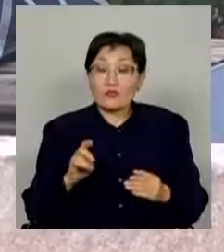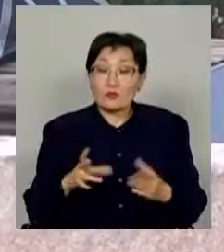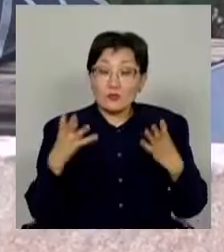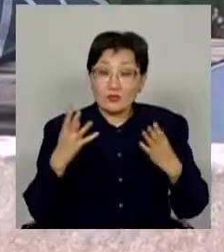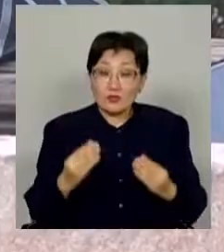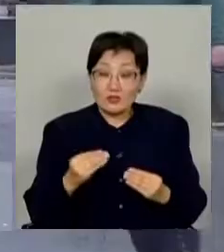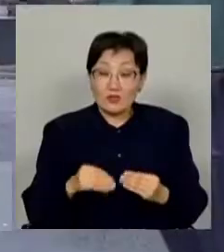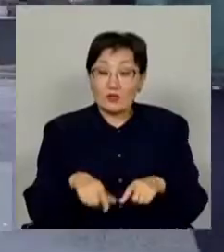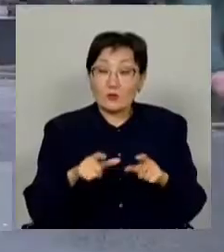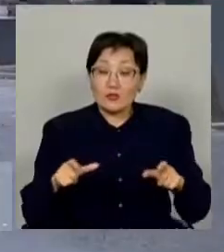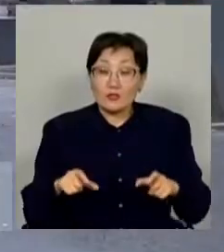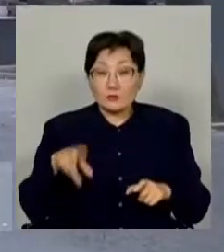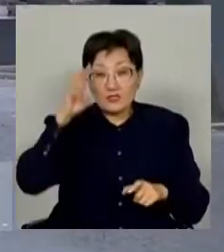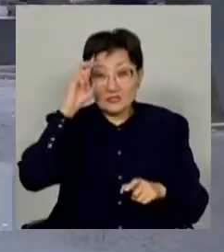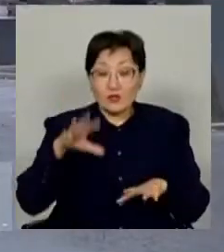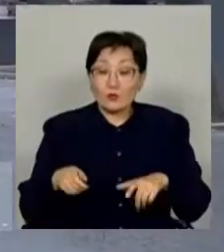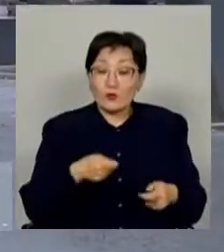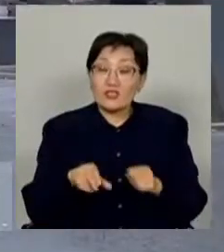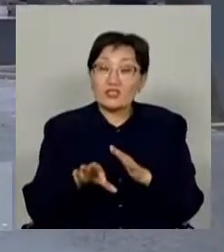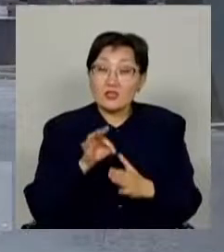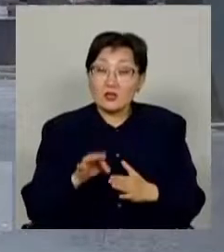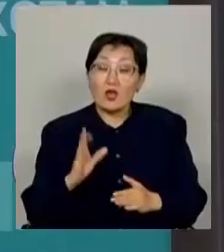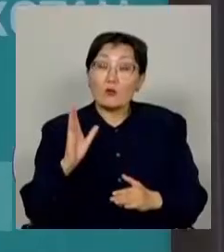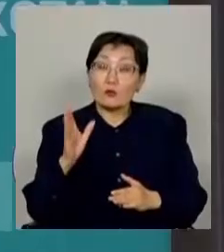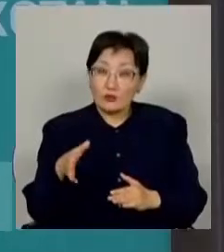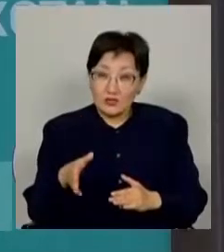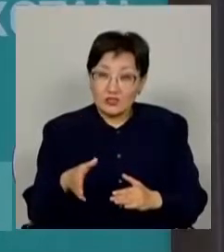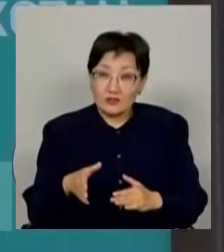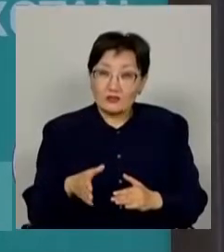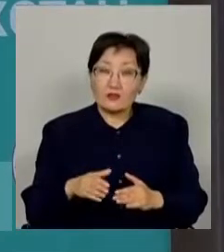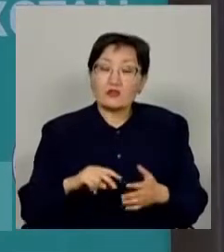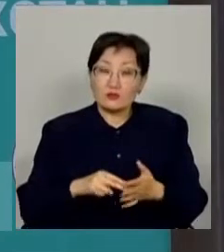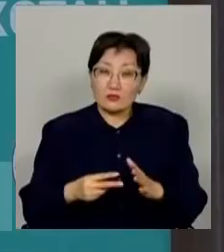қарашада ел азаматтары мемлекет басшысын таңдап, келешекті